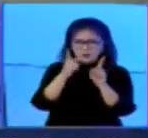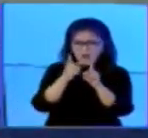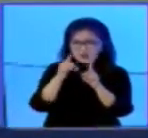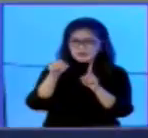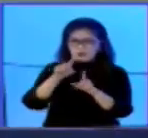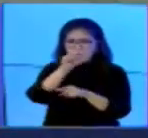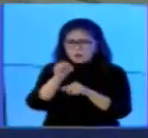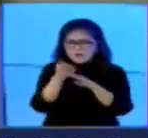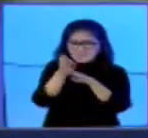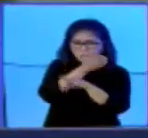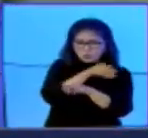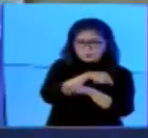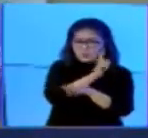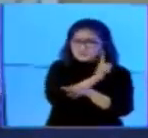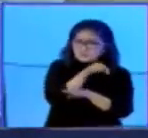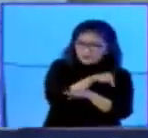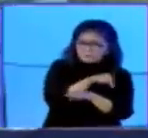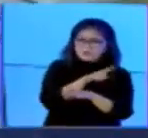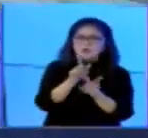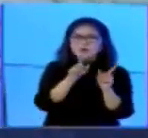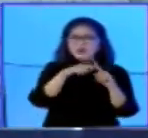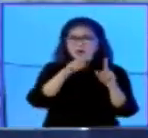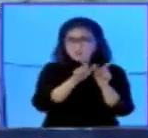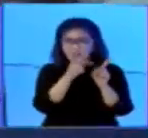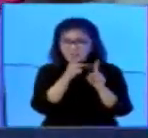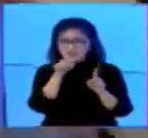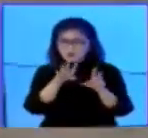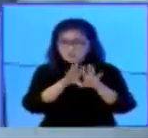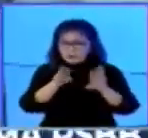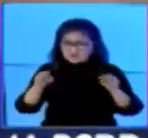sebelumnya. Sebab selama work from home atau bekerja dari rumah,